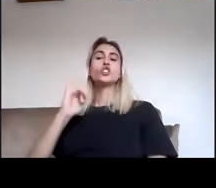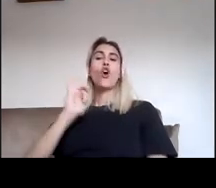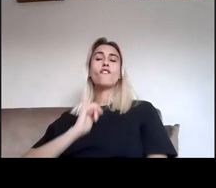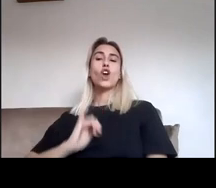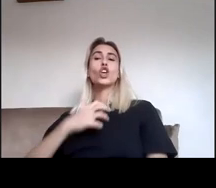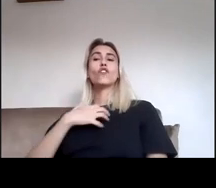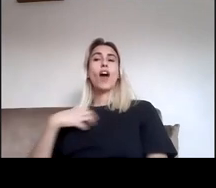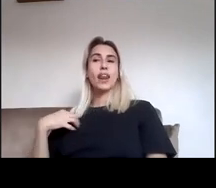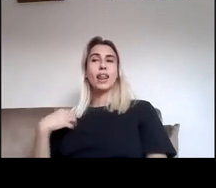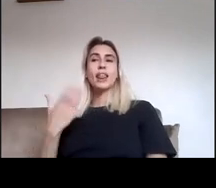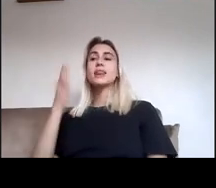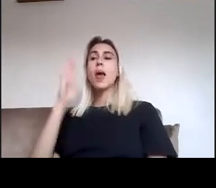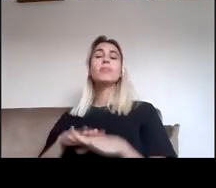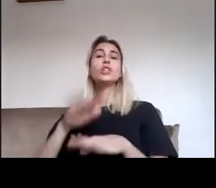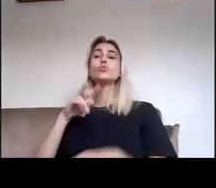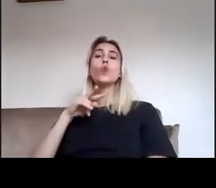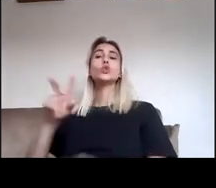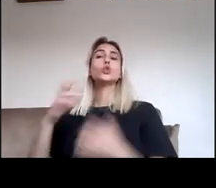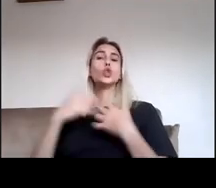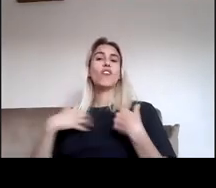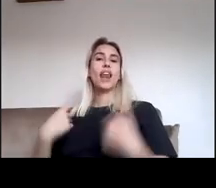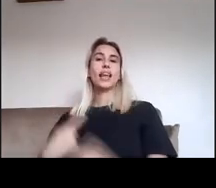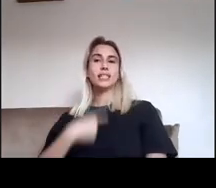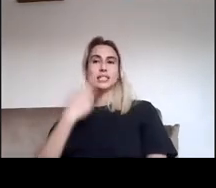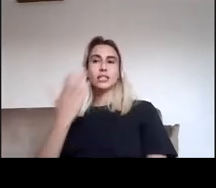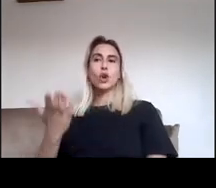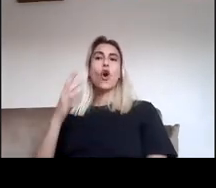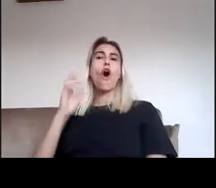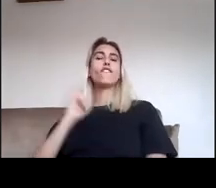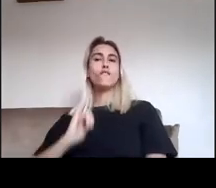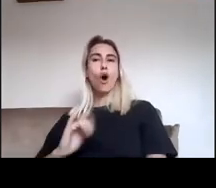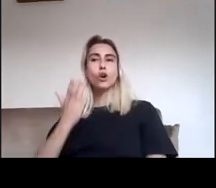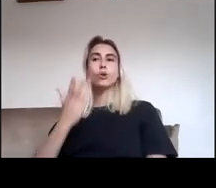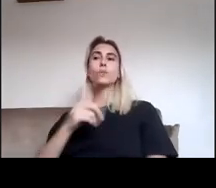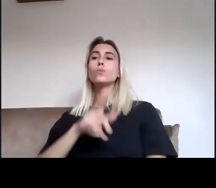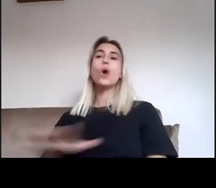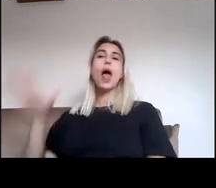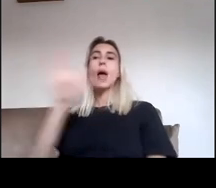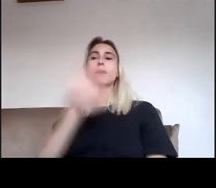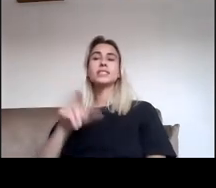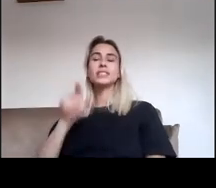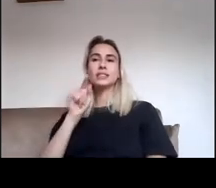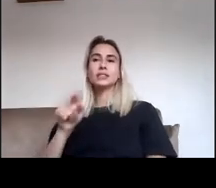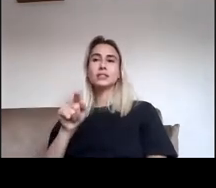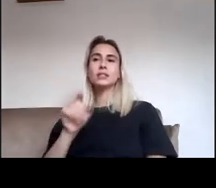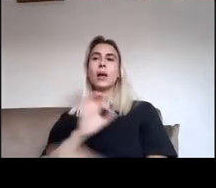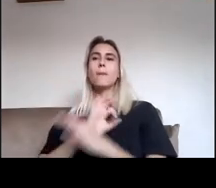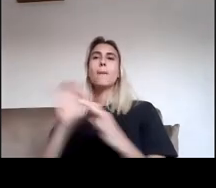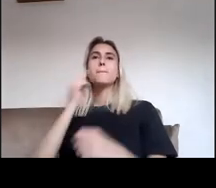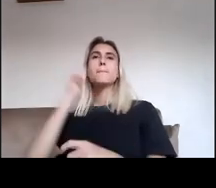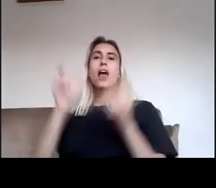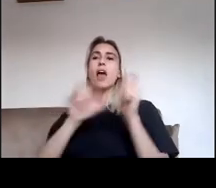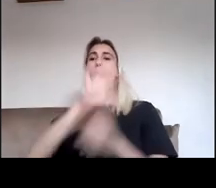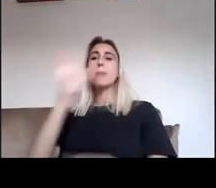güvenliği, yaptığınız yolculuktaki güvenlik hissiniz, konforunuz, bunlar artık tamamen her bireyin artık talep